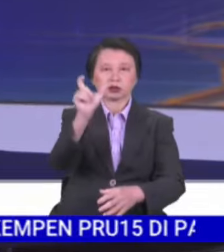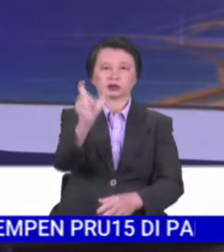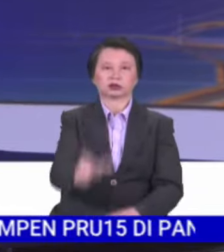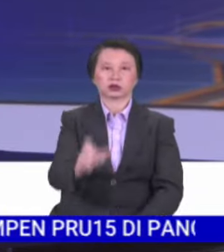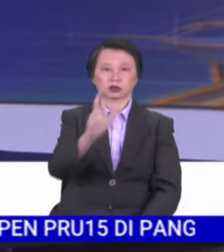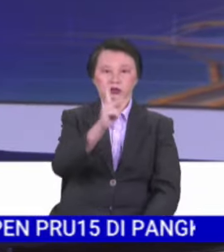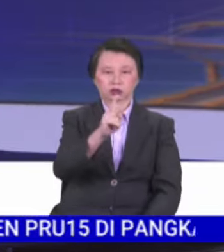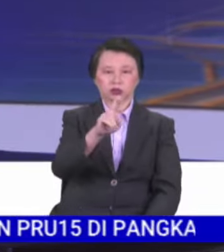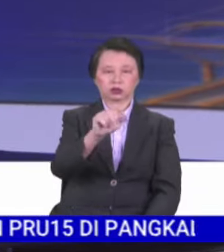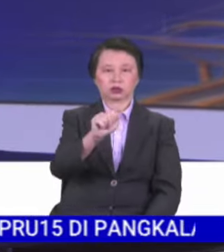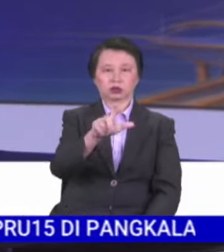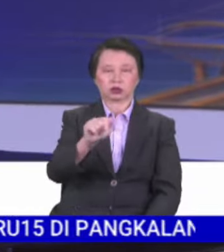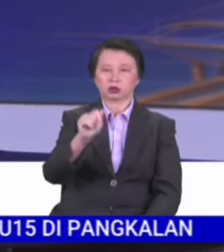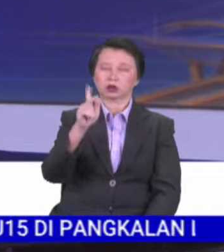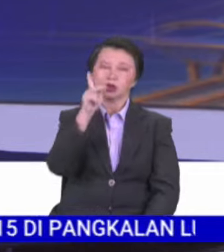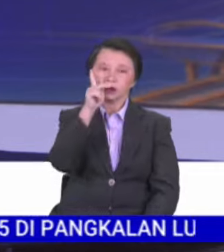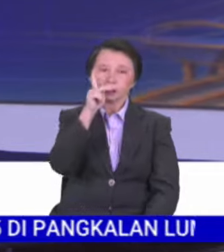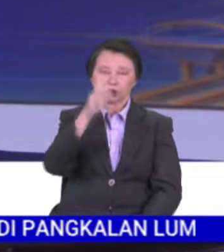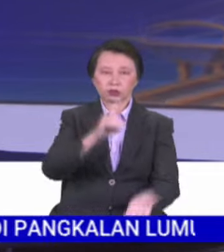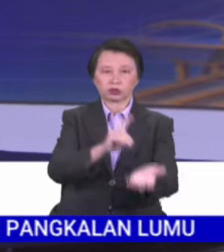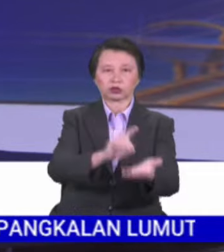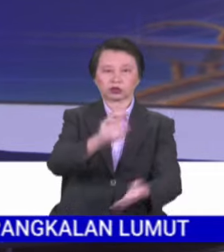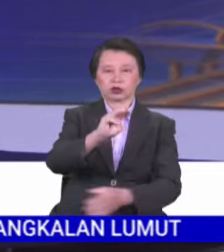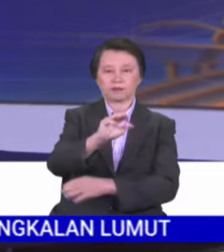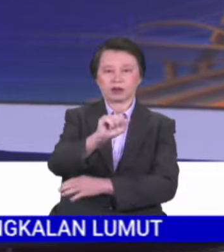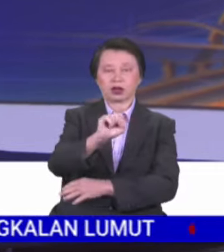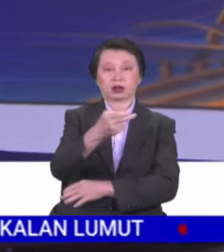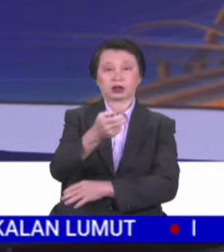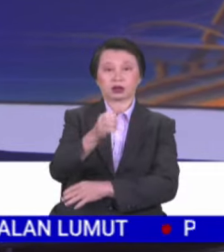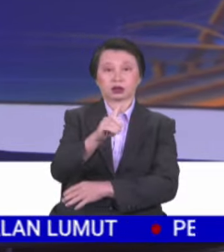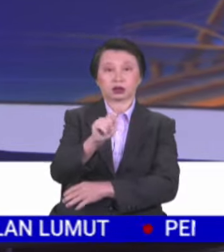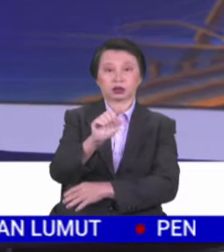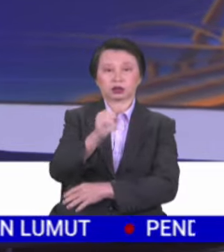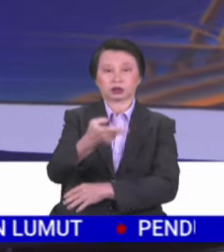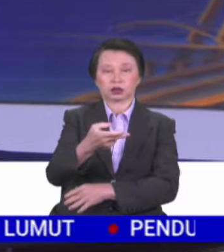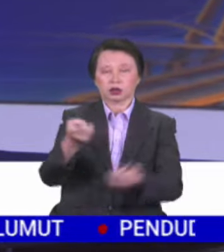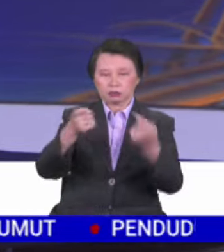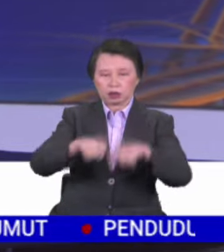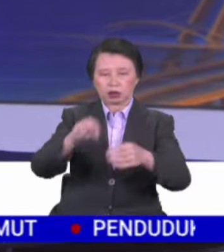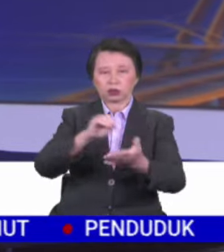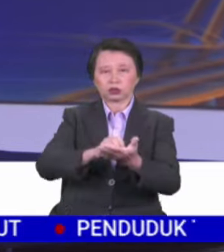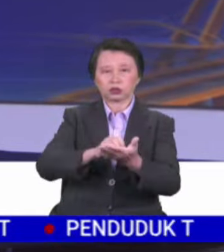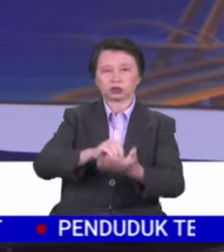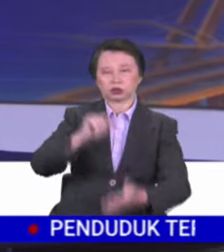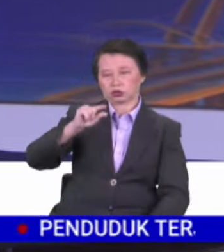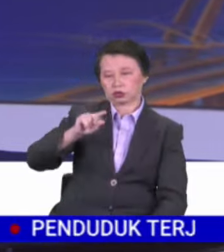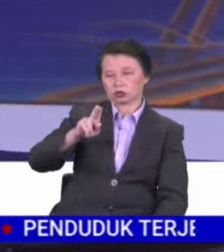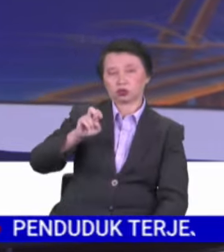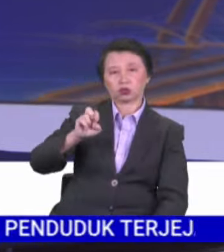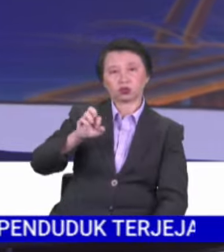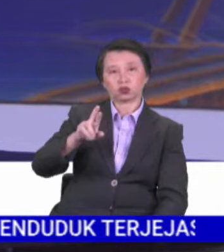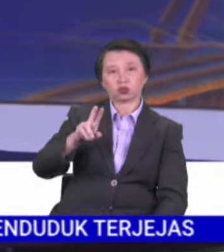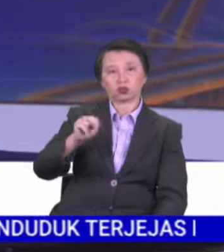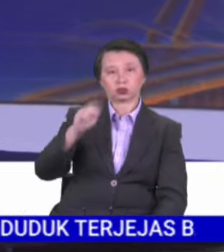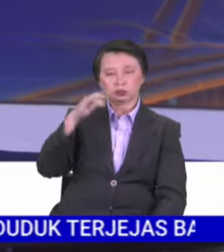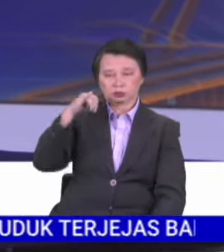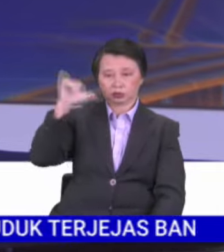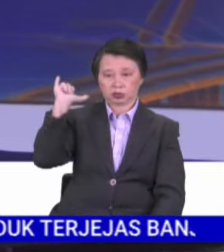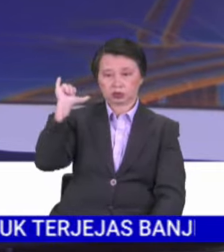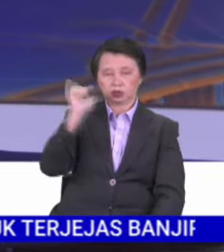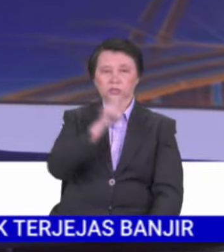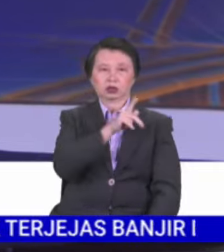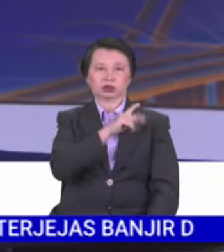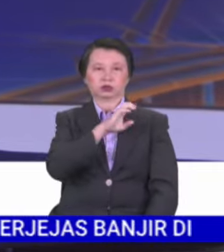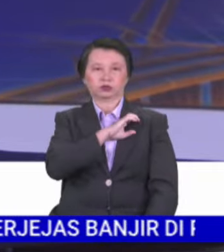Kuala Kedah Datuk Dr. Mashita Ibrahim. Insiden berlaku di Kampung Gelong Air, Mukim Gunung semalam. Ketua Polis Daerah Kota